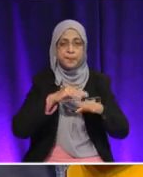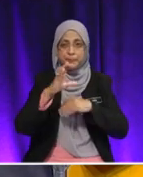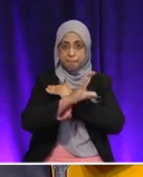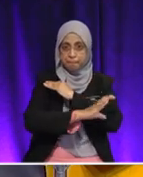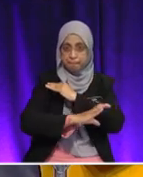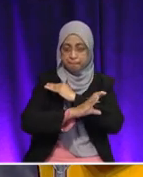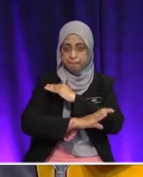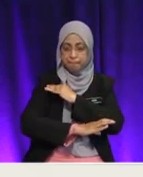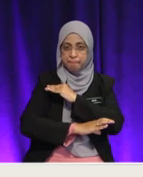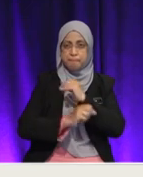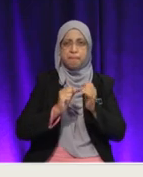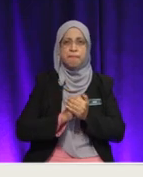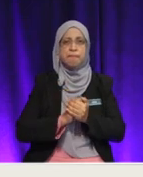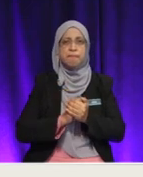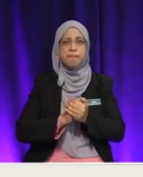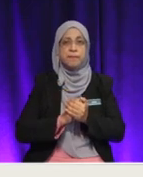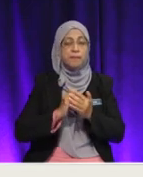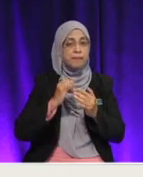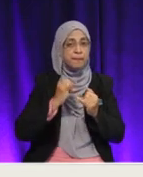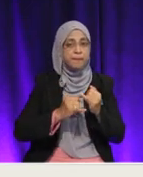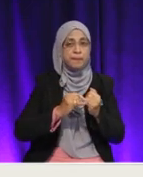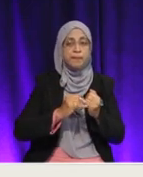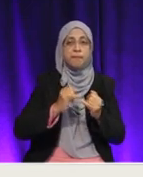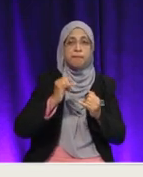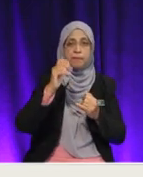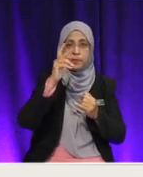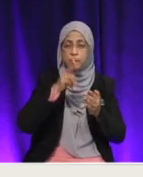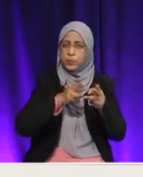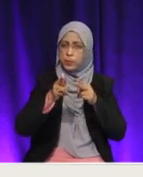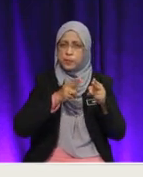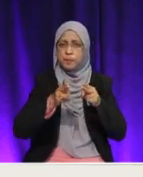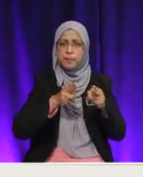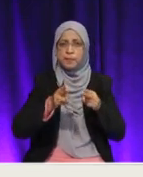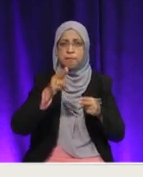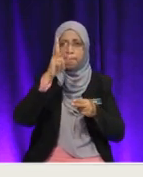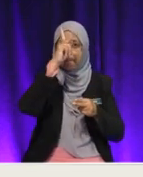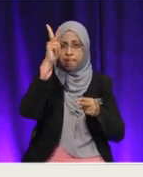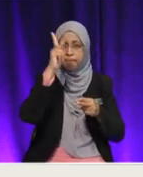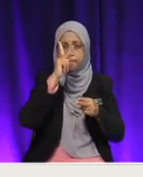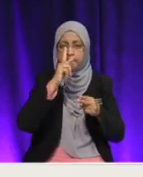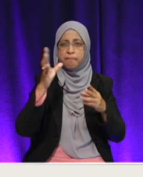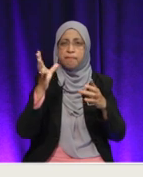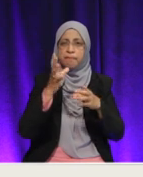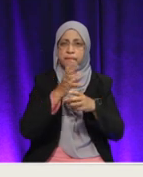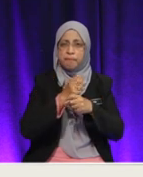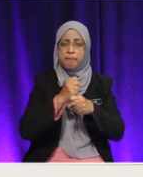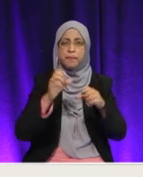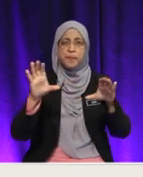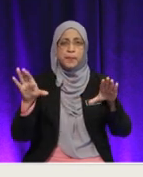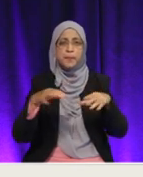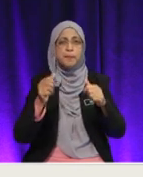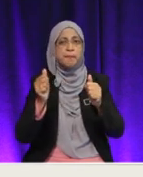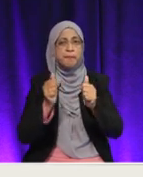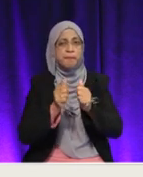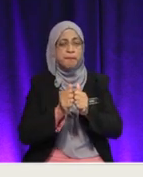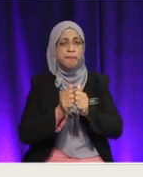melicinkan pikiran kerajaan dalam semua aspeknya ini yang penting apabila setiap rakyat melaksanakan tanggung jawab dengan betul